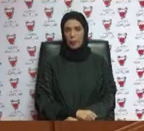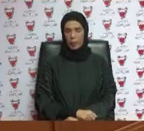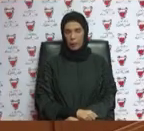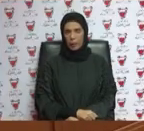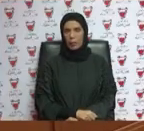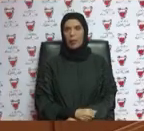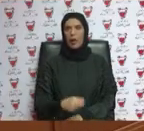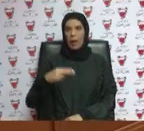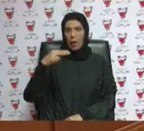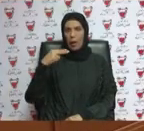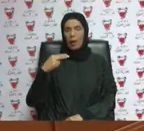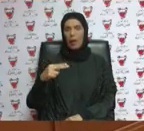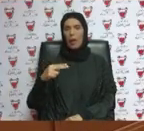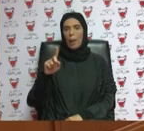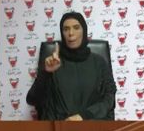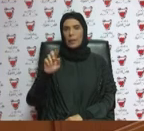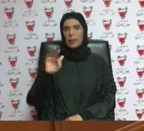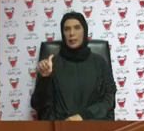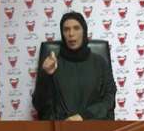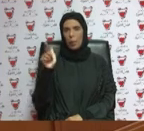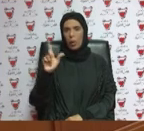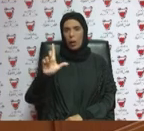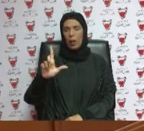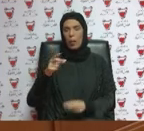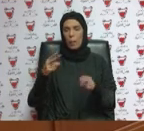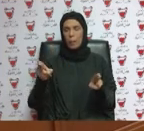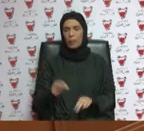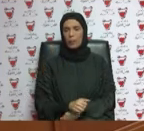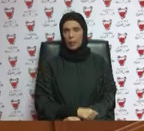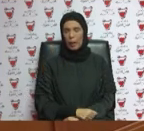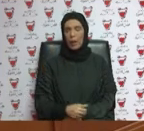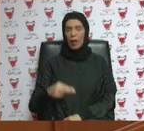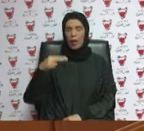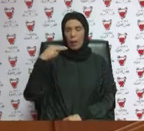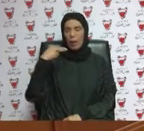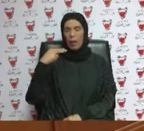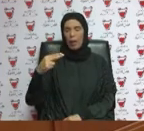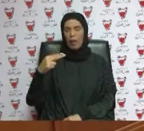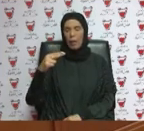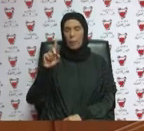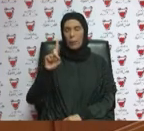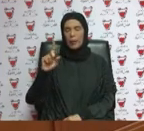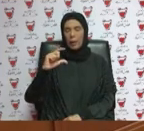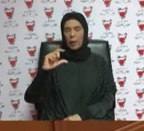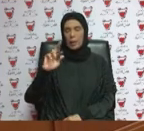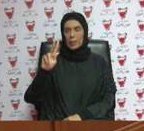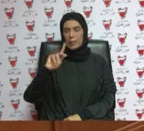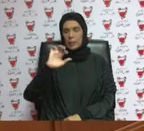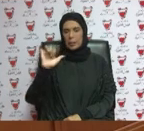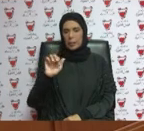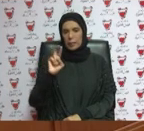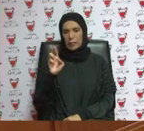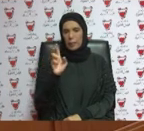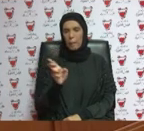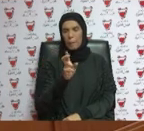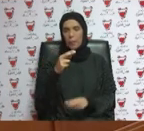الدكتور عبد العزيز حسن علي أبل، الدكتور عبد العزيز عبد الله ناصر العجمان،